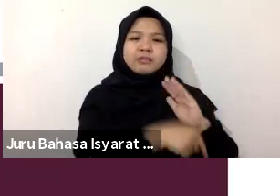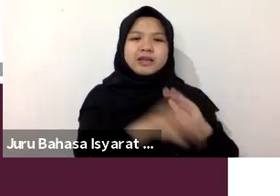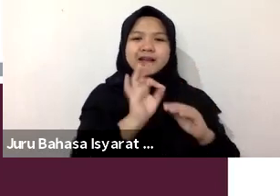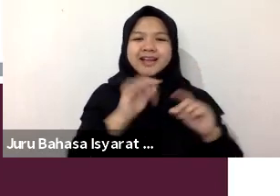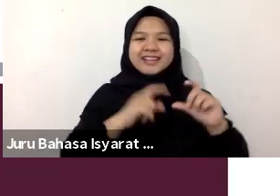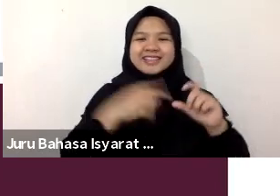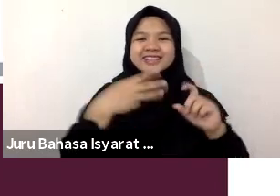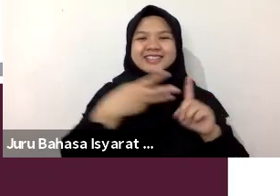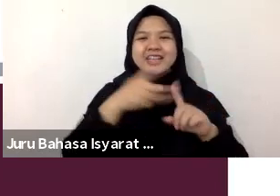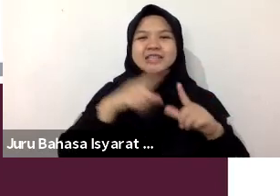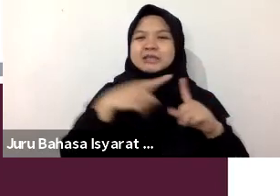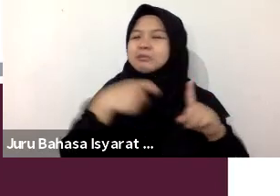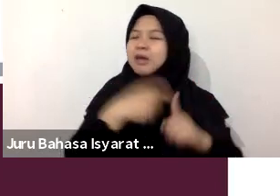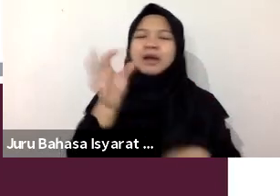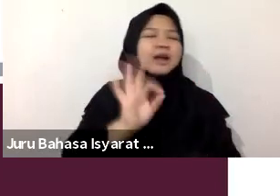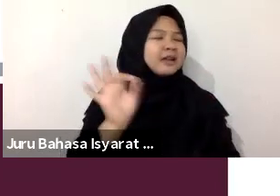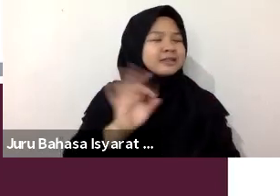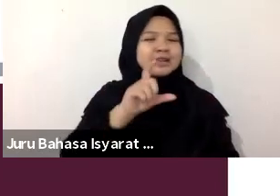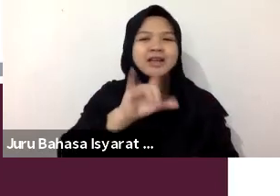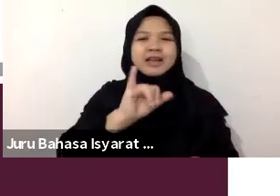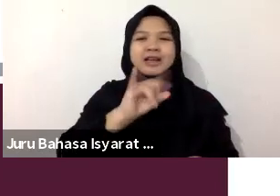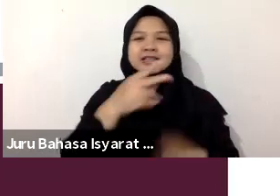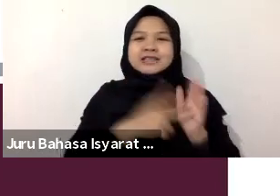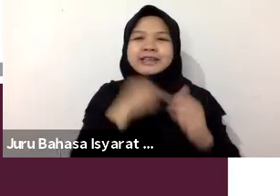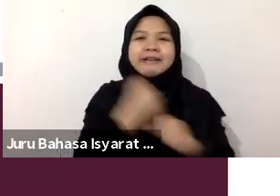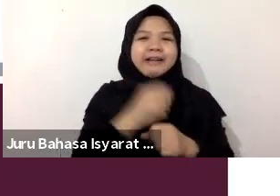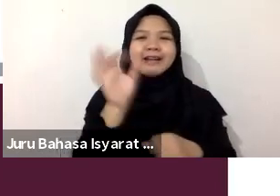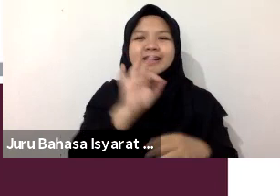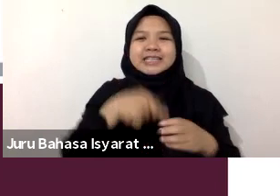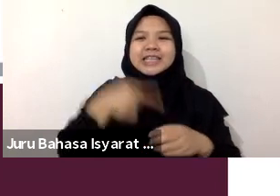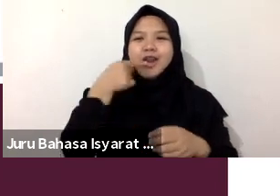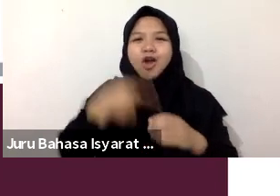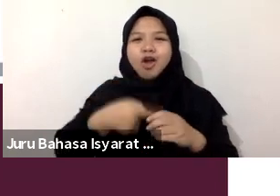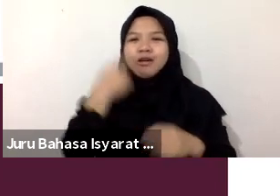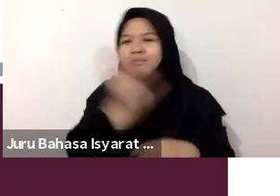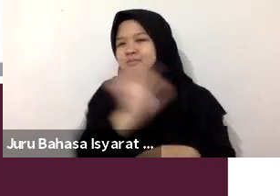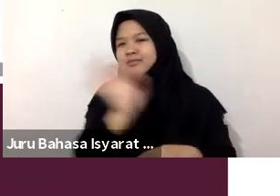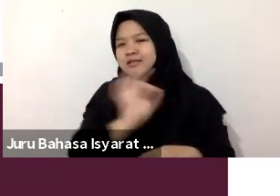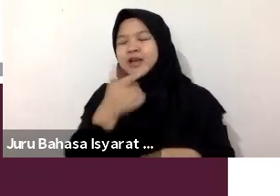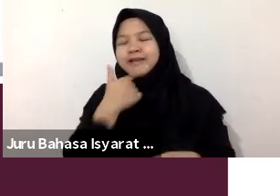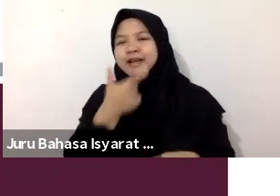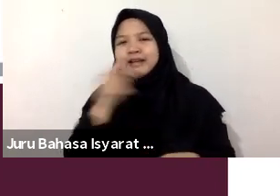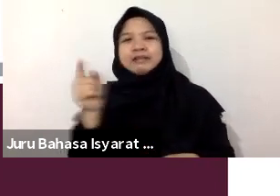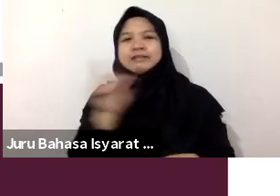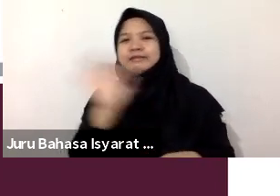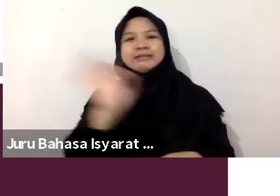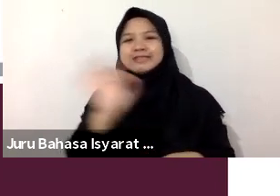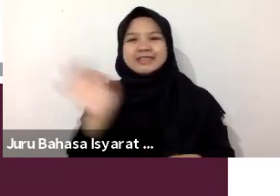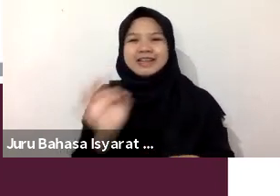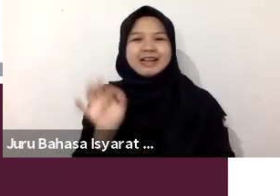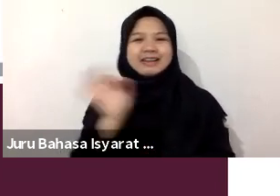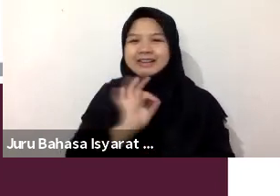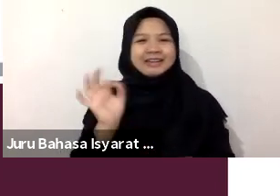ya, tidak ada cireng, ya, cilok, ya, atau yang lain sejenisnya yang pang enak-enak nah etalah, gitu. Itu tidak